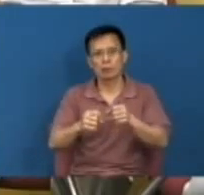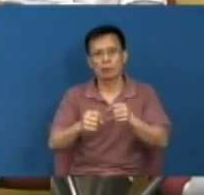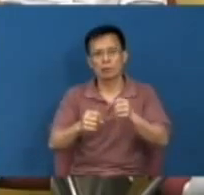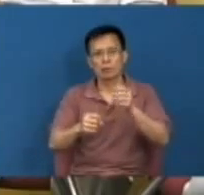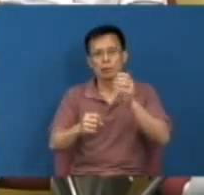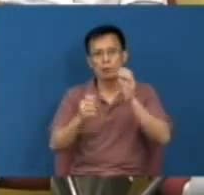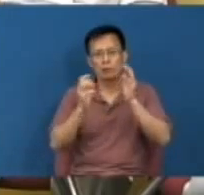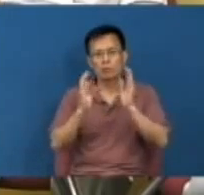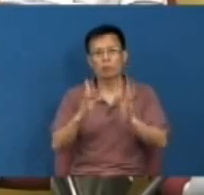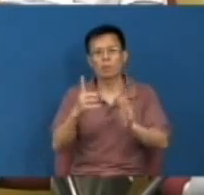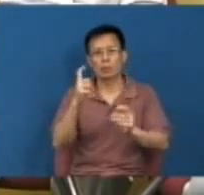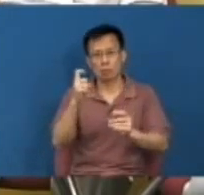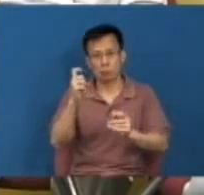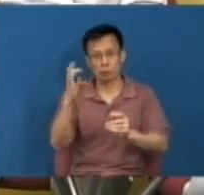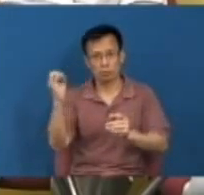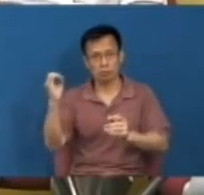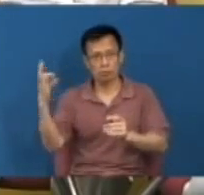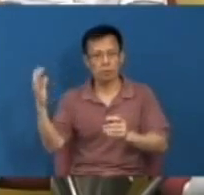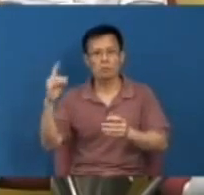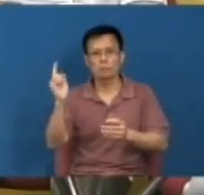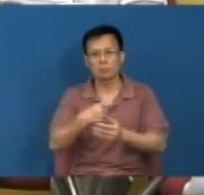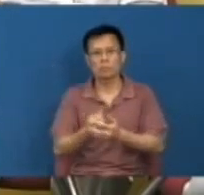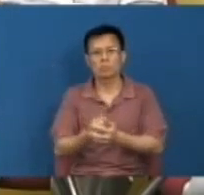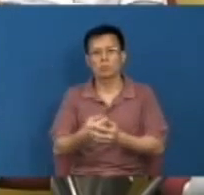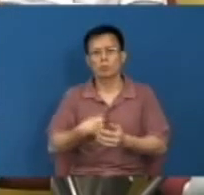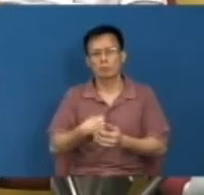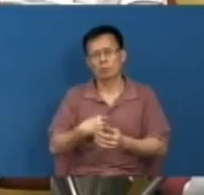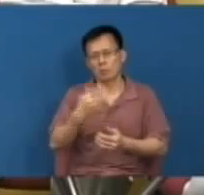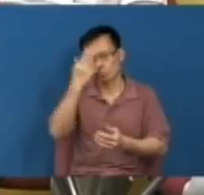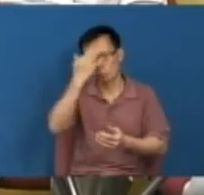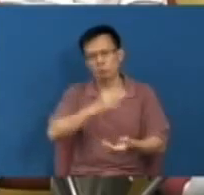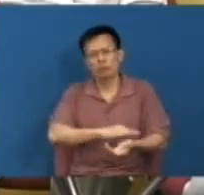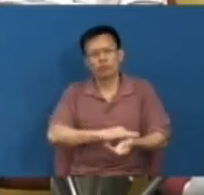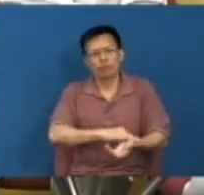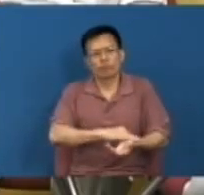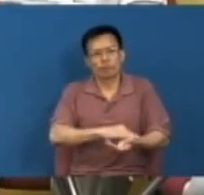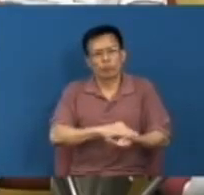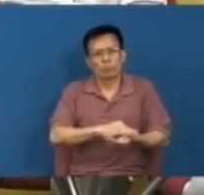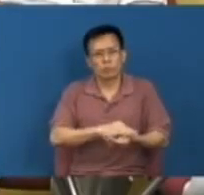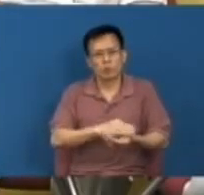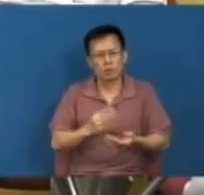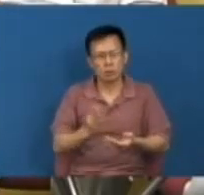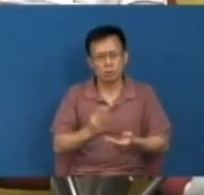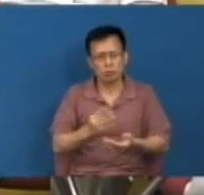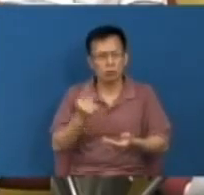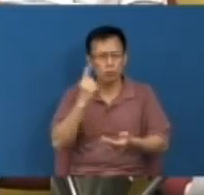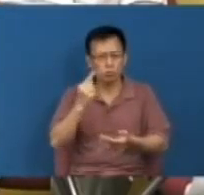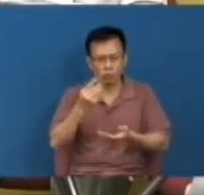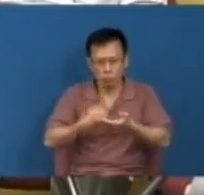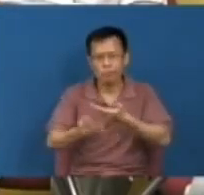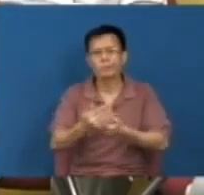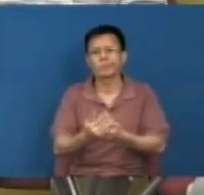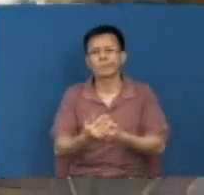590幾萬。嗰陣時咧，我身體又唔好，我又病，我差啲買咗俾佢噶。咁我諗住 佢喺嗰個傾